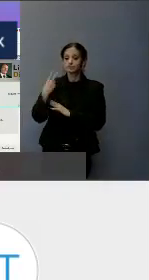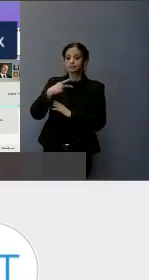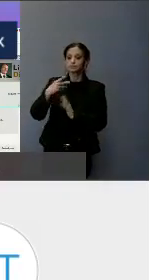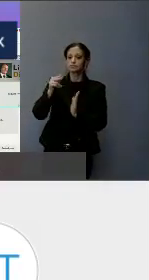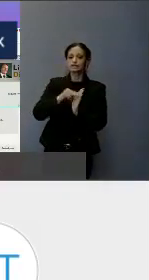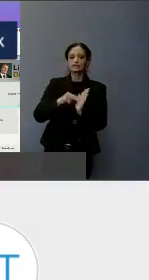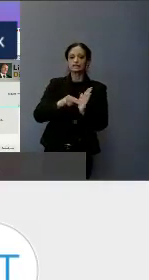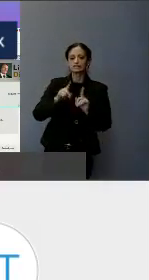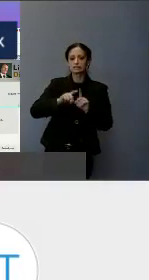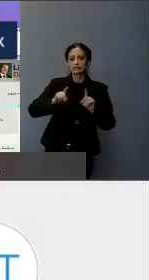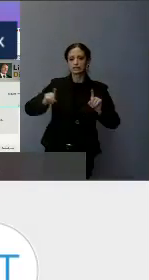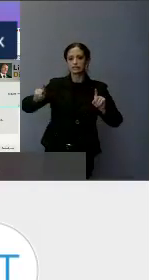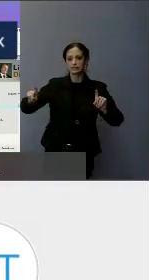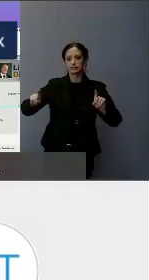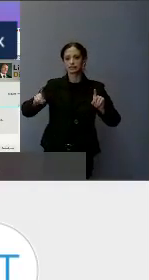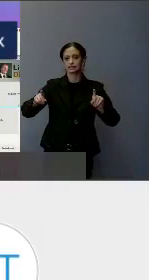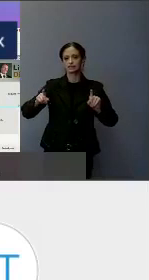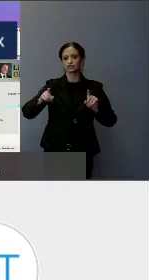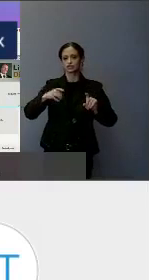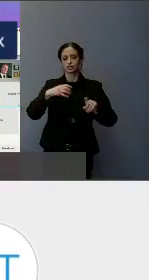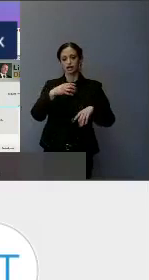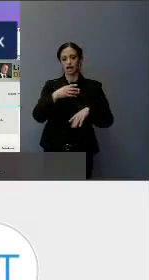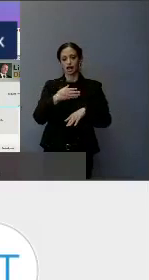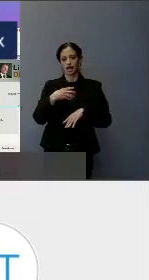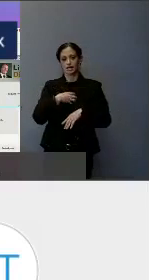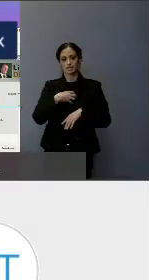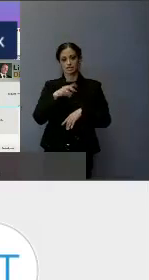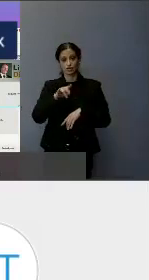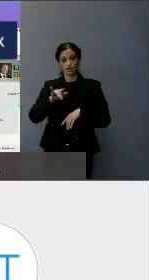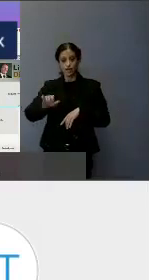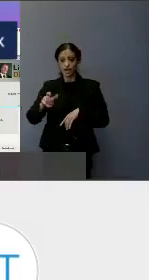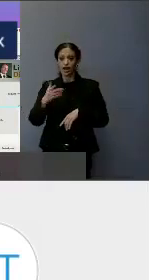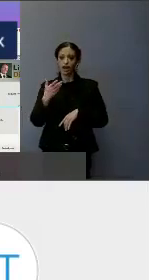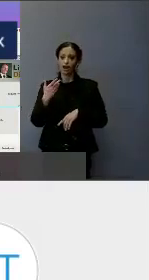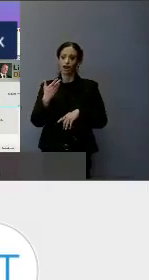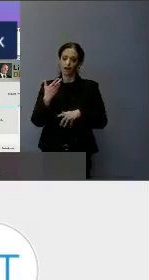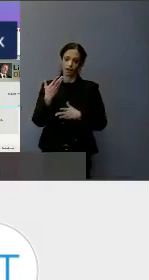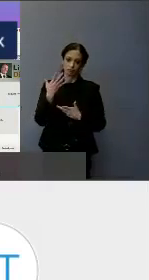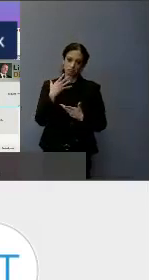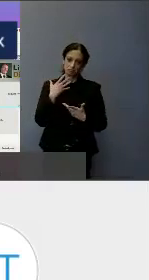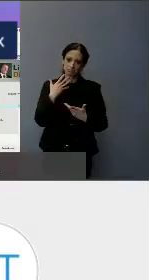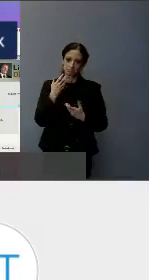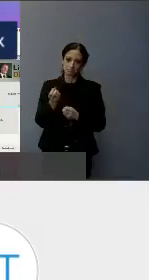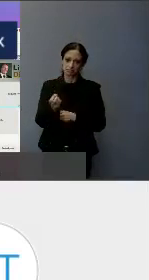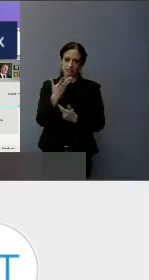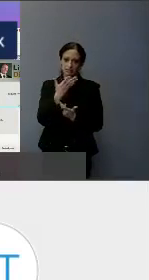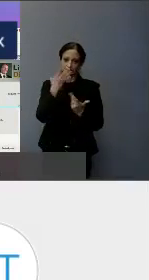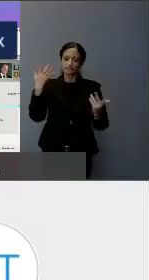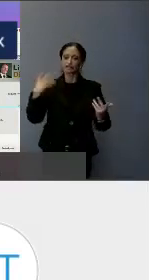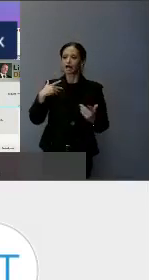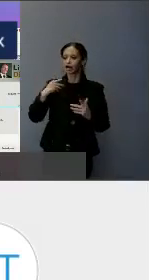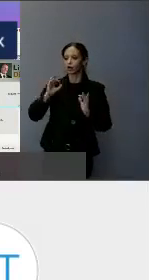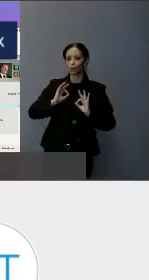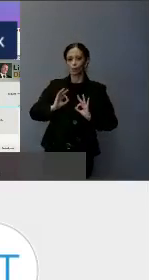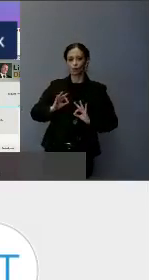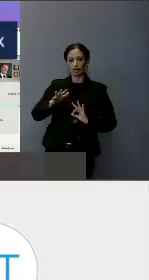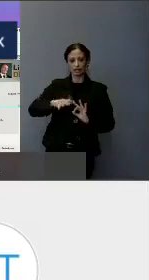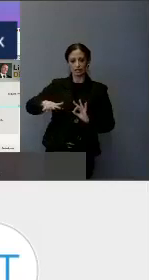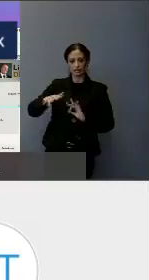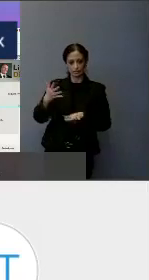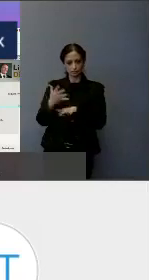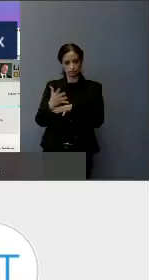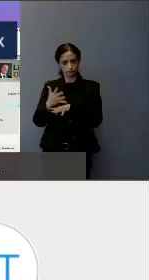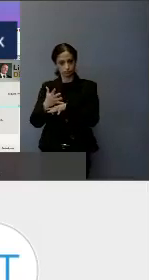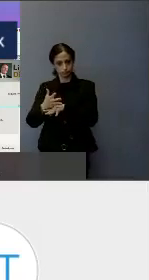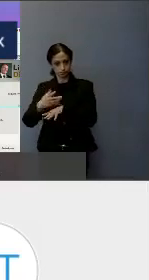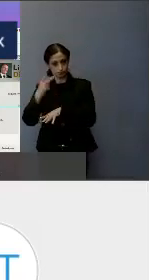dall'assessore viale testimoniano di un incremento di presenza della polizia muncipale un luogo che non può altro che essere il benvenuto dal punto